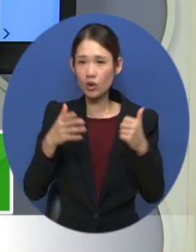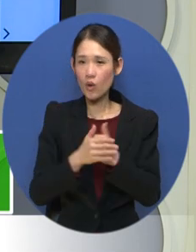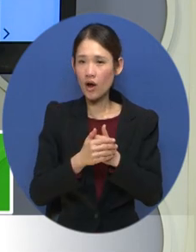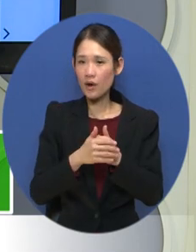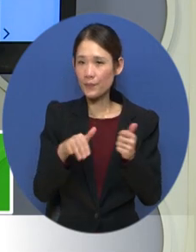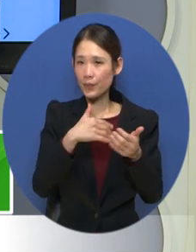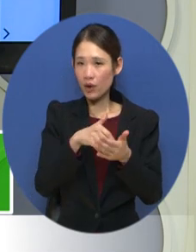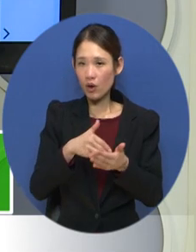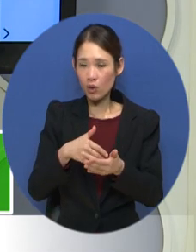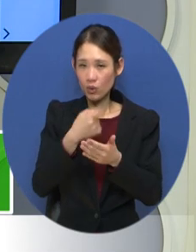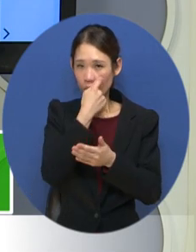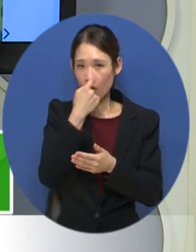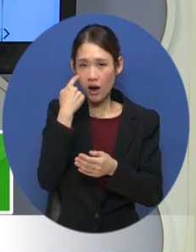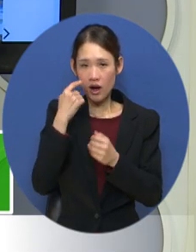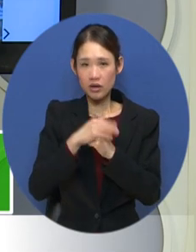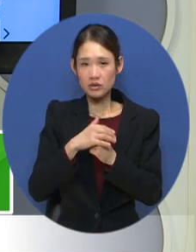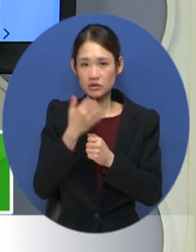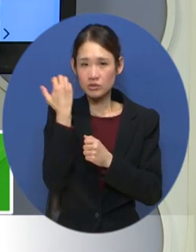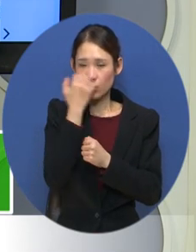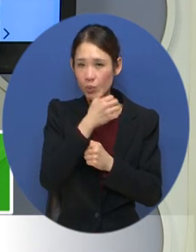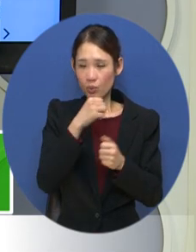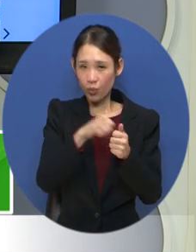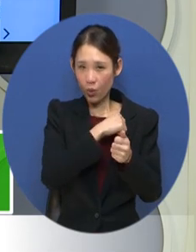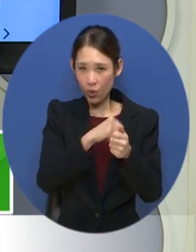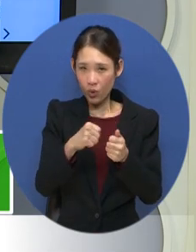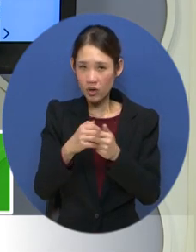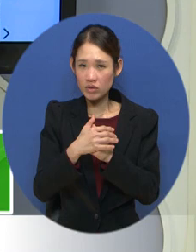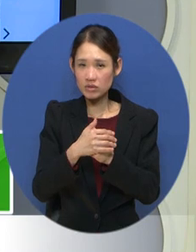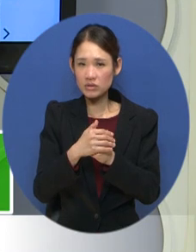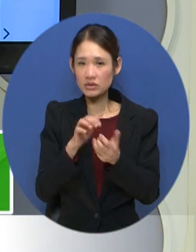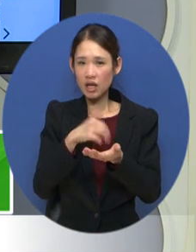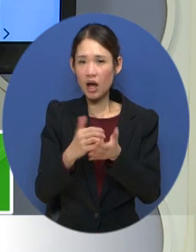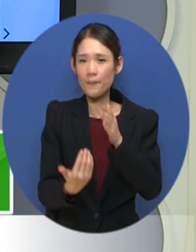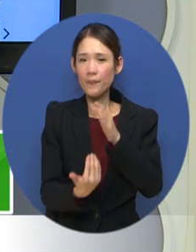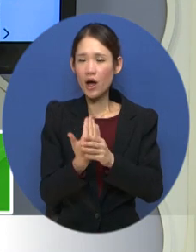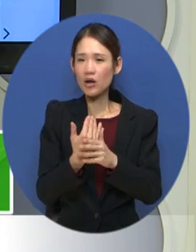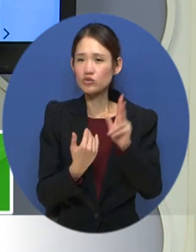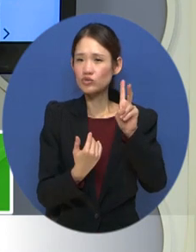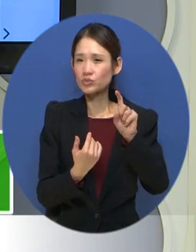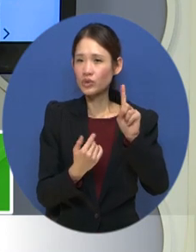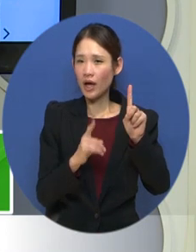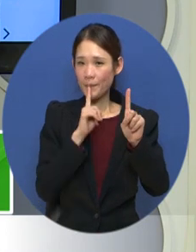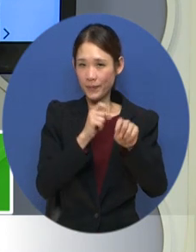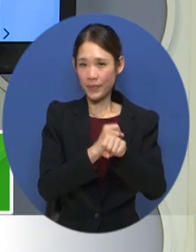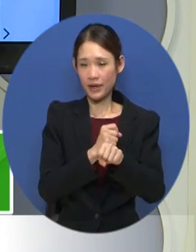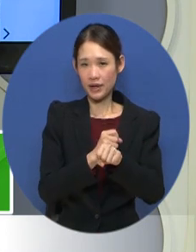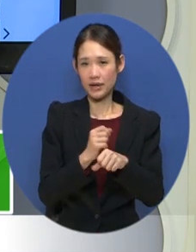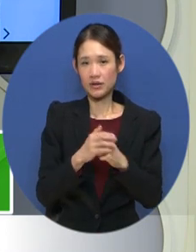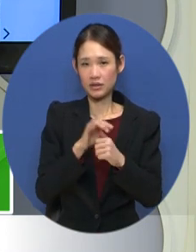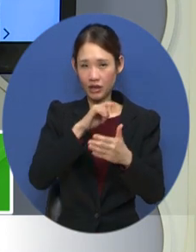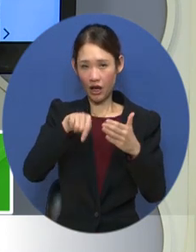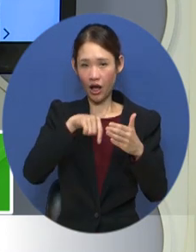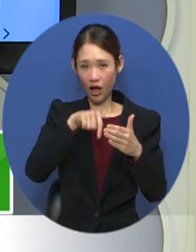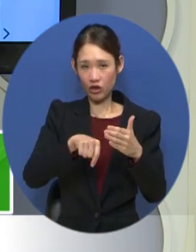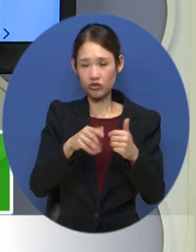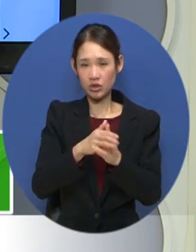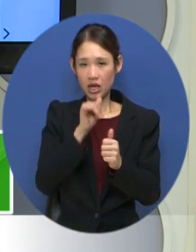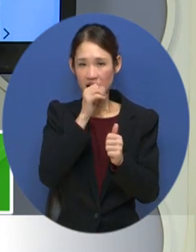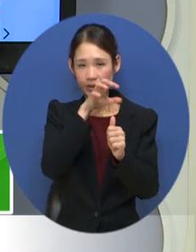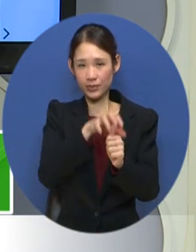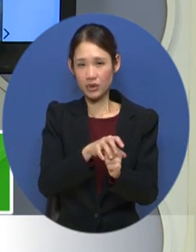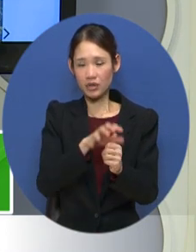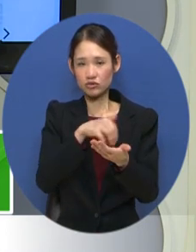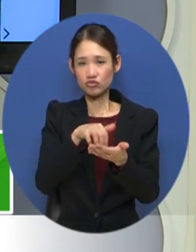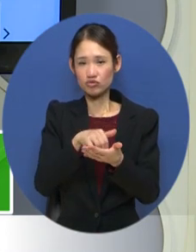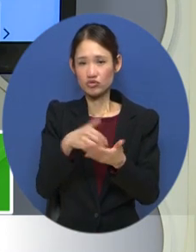확인된 폭력 정 폭력사건 만 21건 에 이르는 것으로 드러났습니다 이중 진기한 사건은 12건